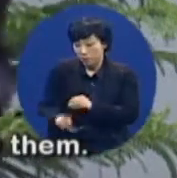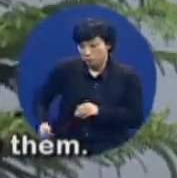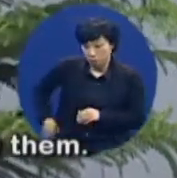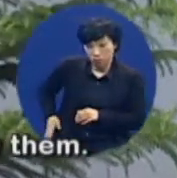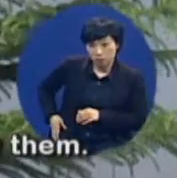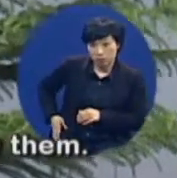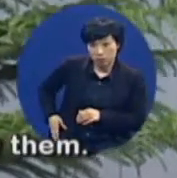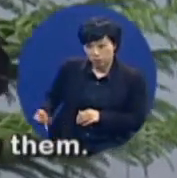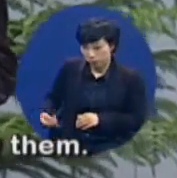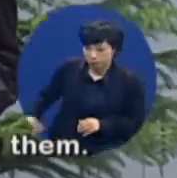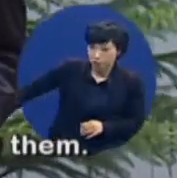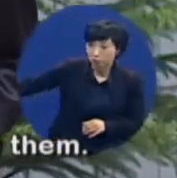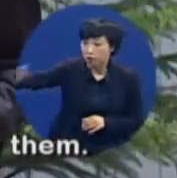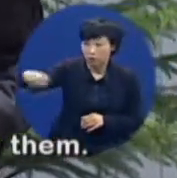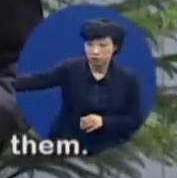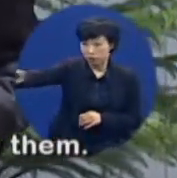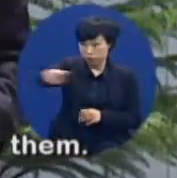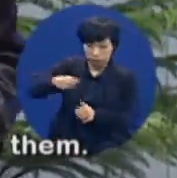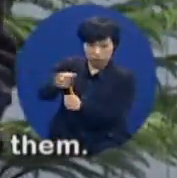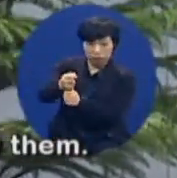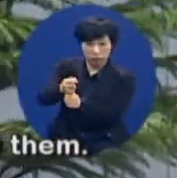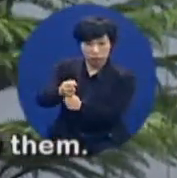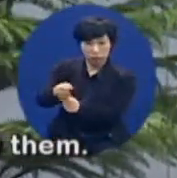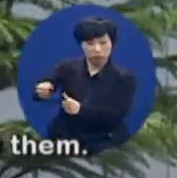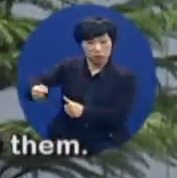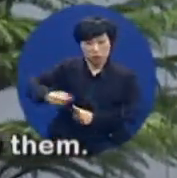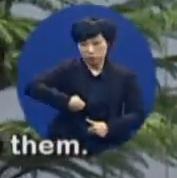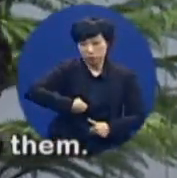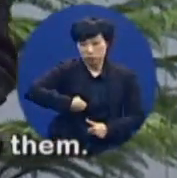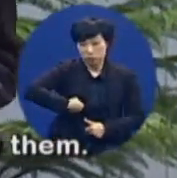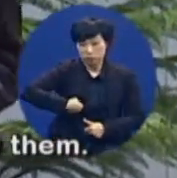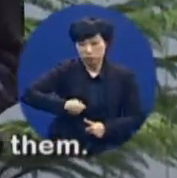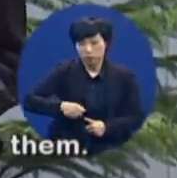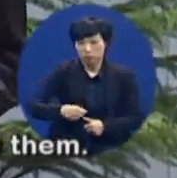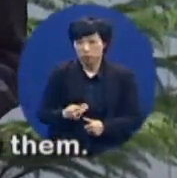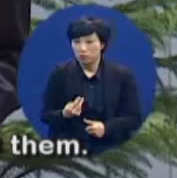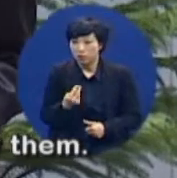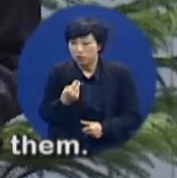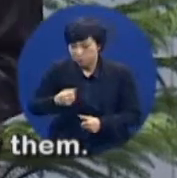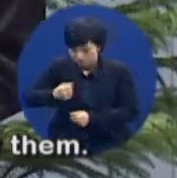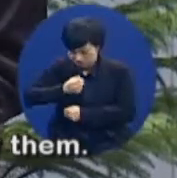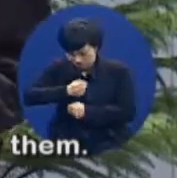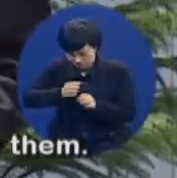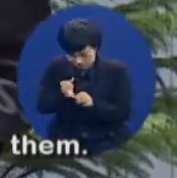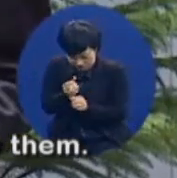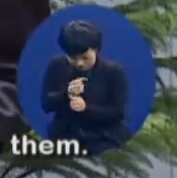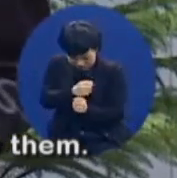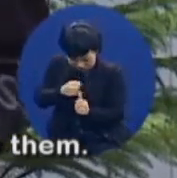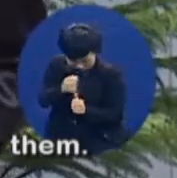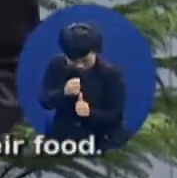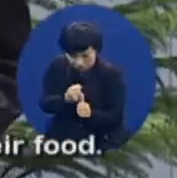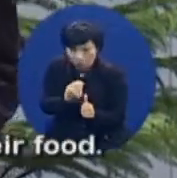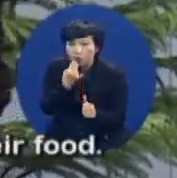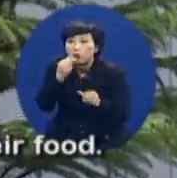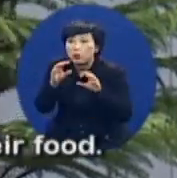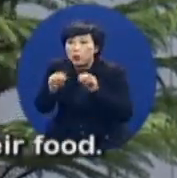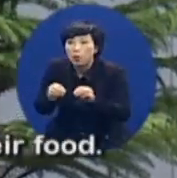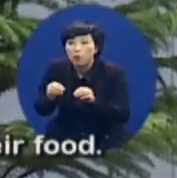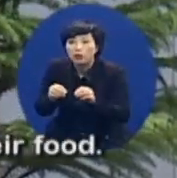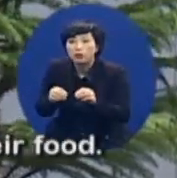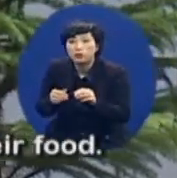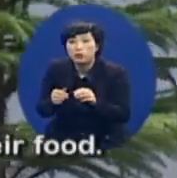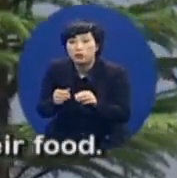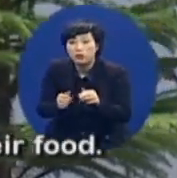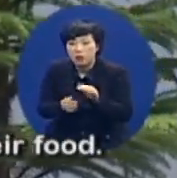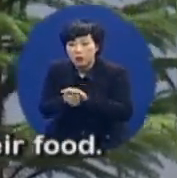덮쳐서 딱 끌어 오서 딱 감 감아서 통이 딱 떨어지면 입 딱 벌리고 그냥 집어넣는